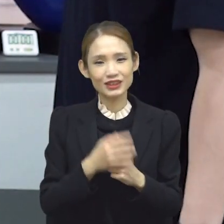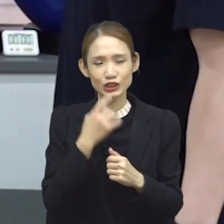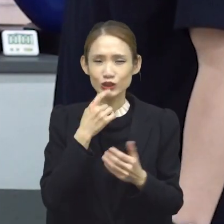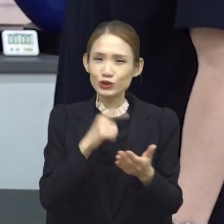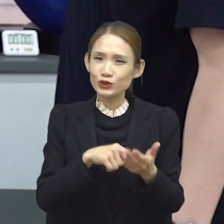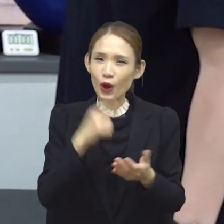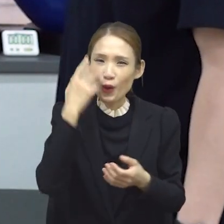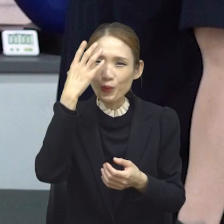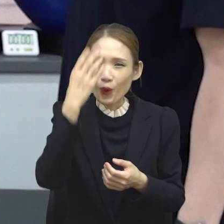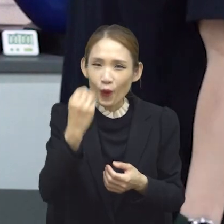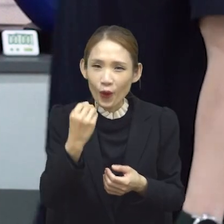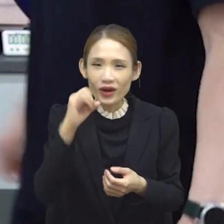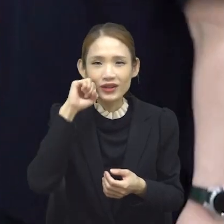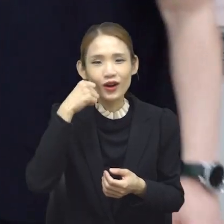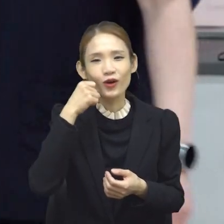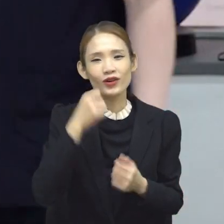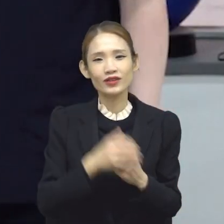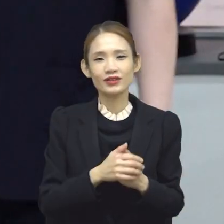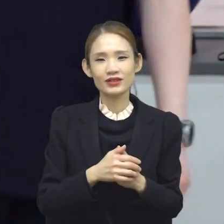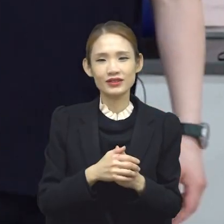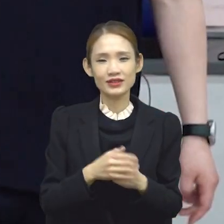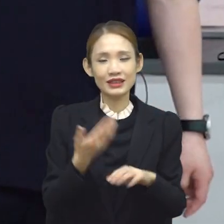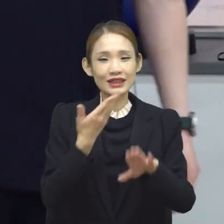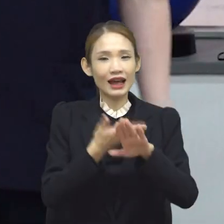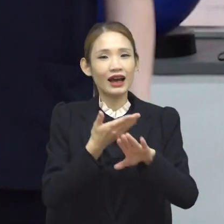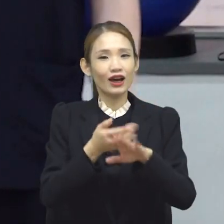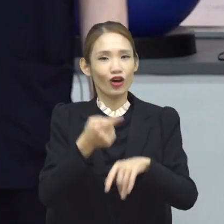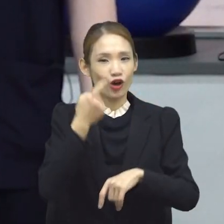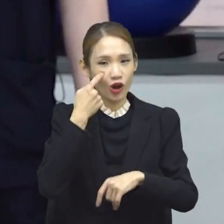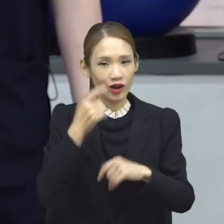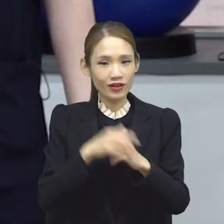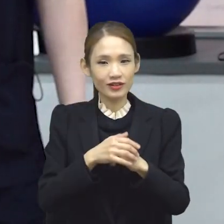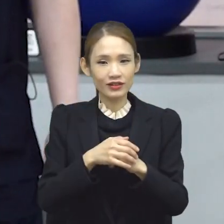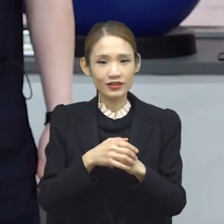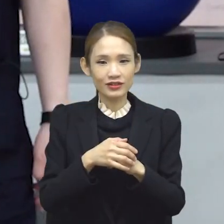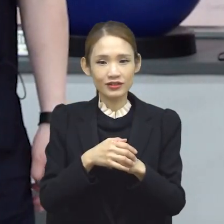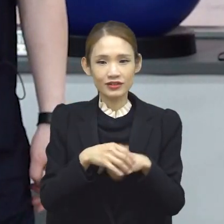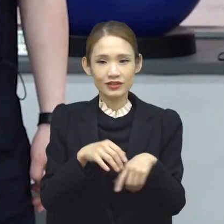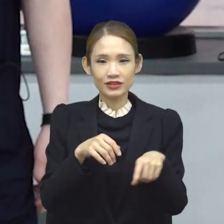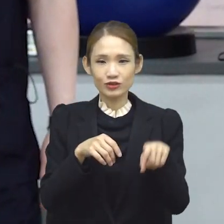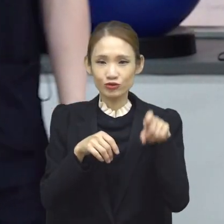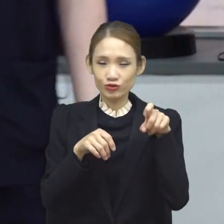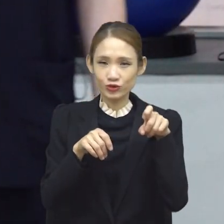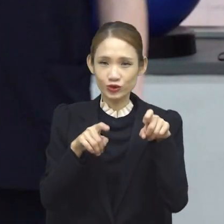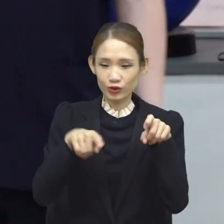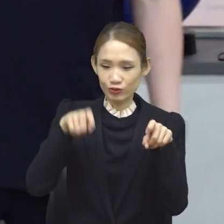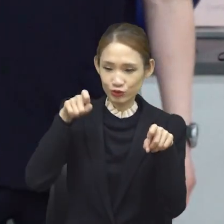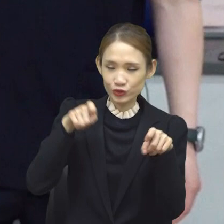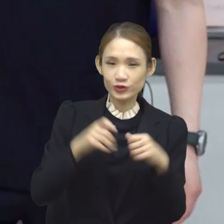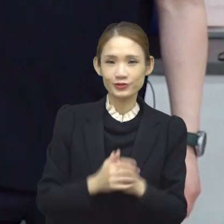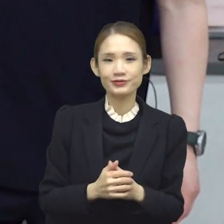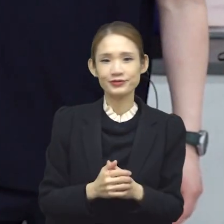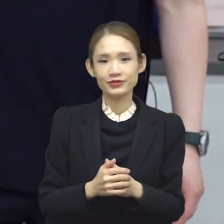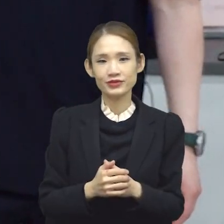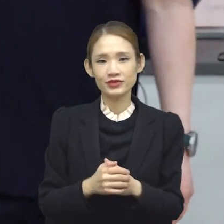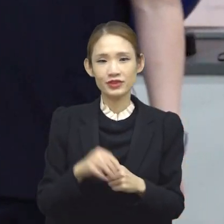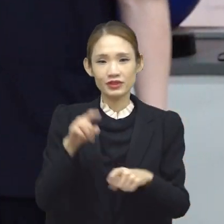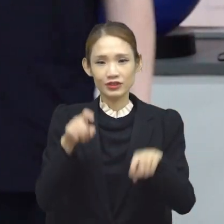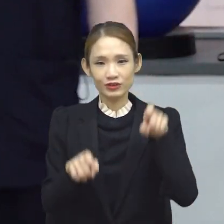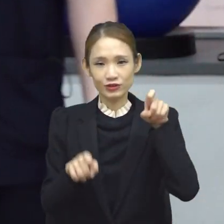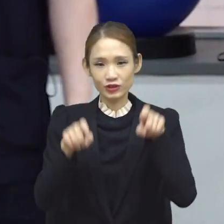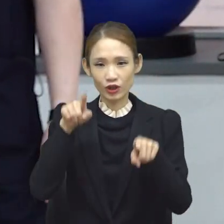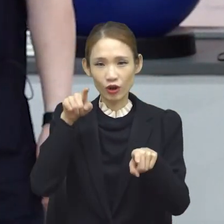보이는데 이게 어렵네. 그렇죠. 그럼 이거 해볼까요? 한번 이쪽 무릎을 굽히고 이쪽 무릎을 반대로 굽히고. 그러니까